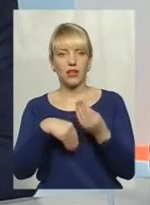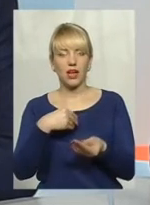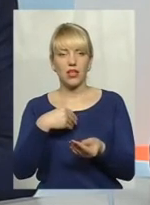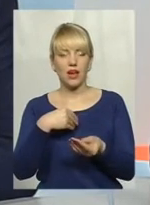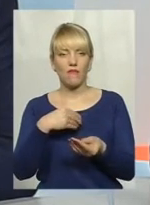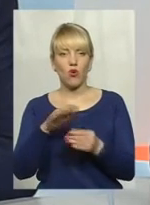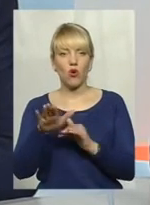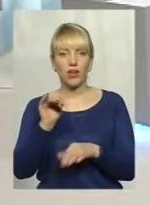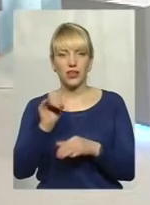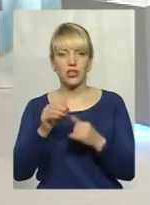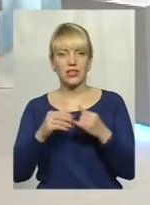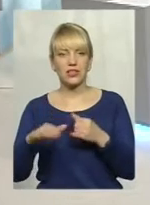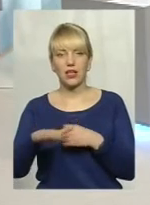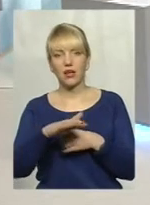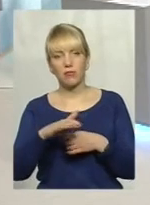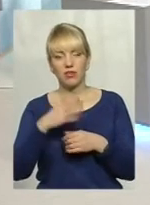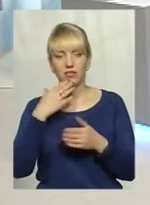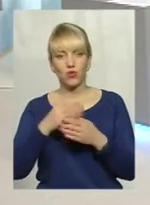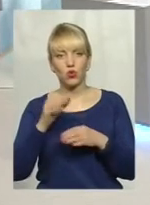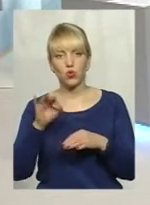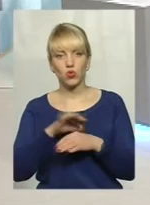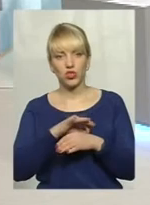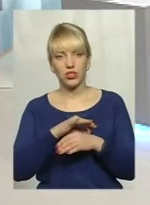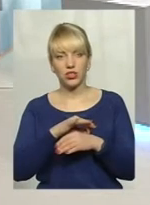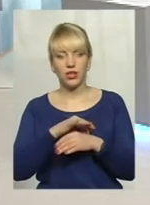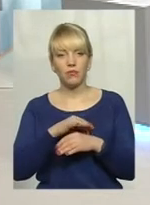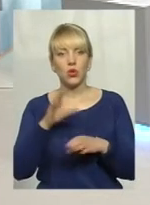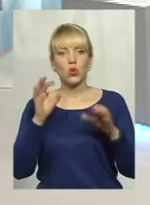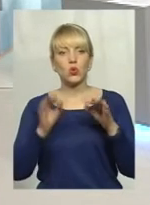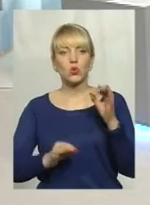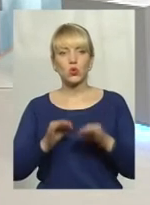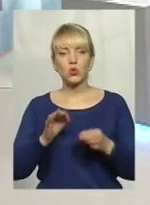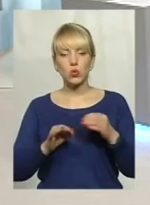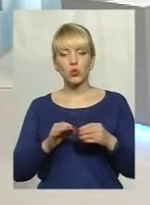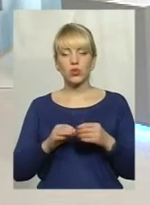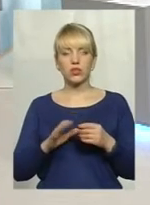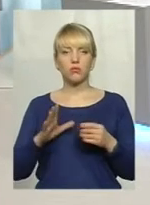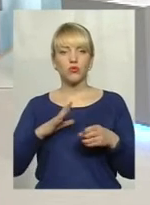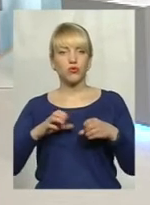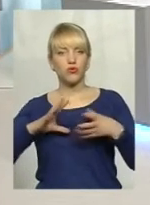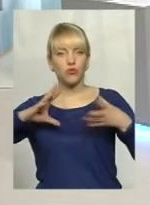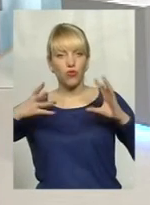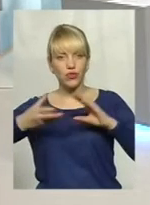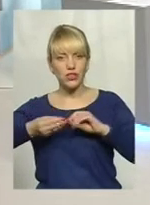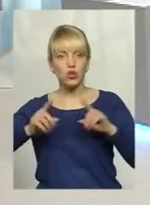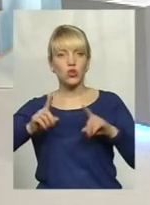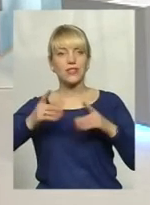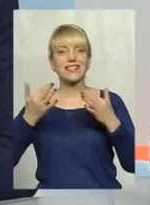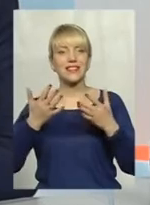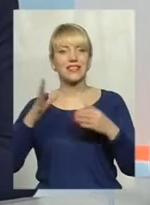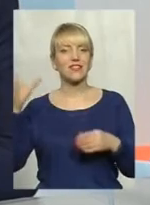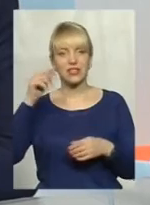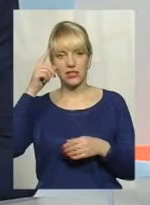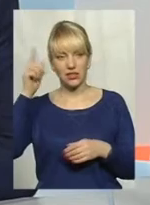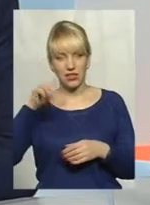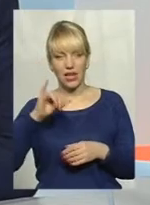оренду земельної ділянки своїй дружині. Суд прийшов до висновку, оскільки всі знали, що